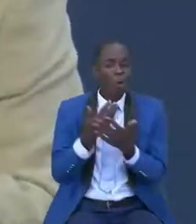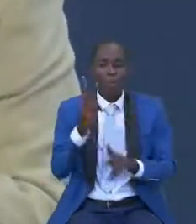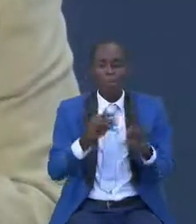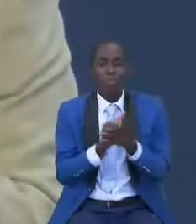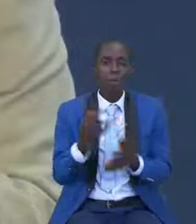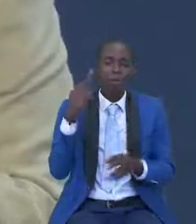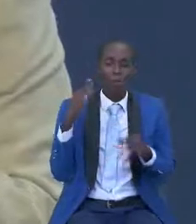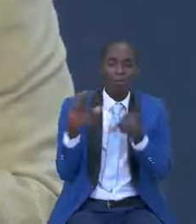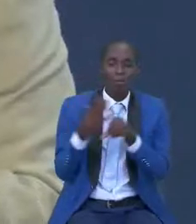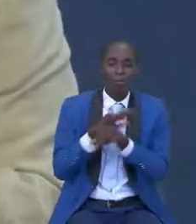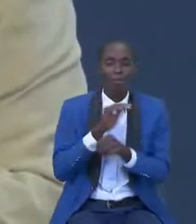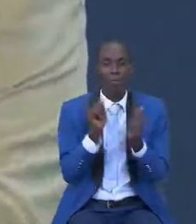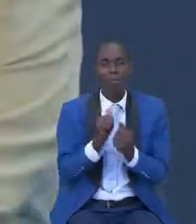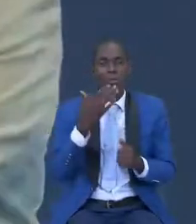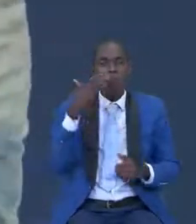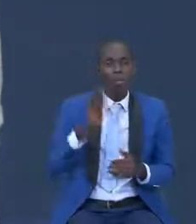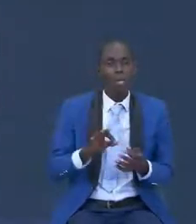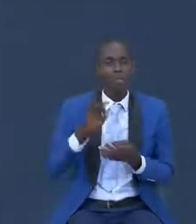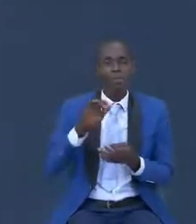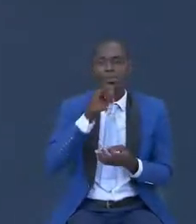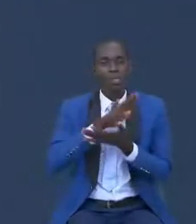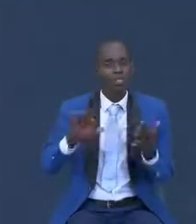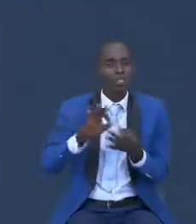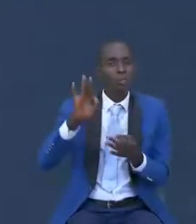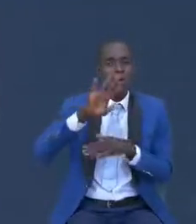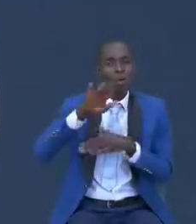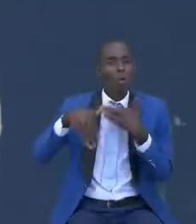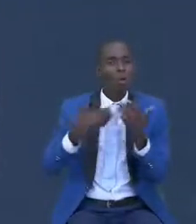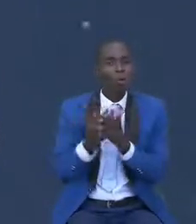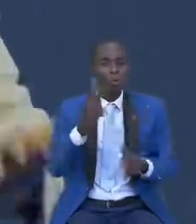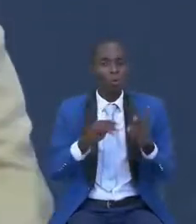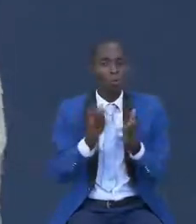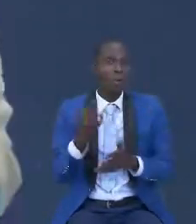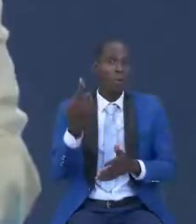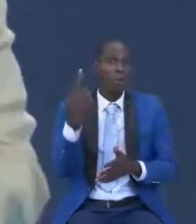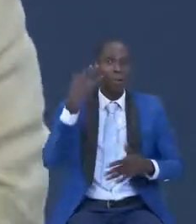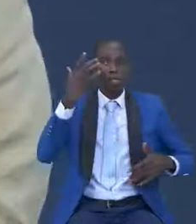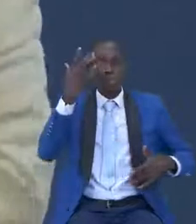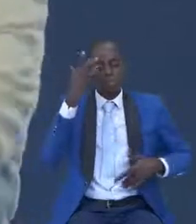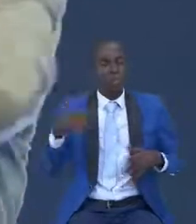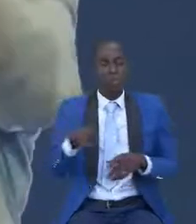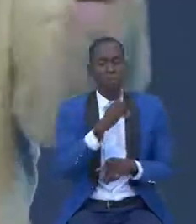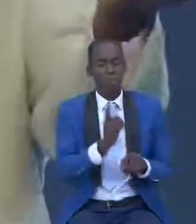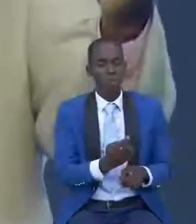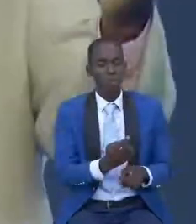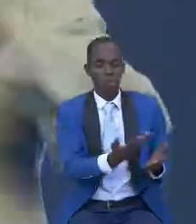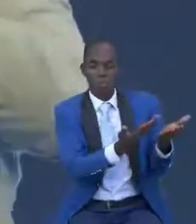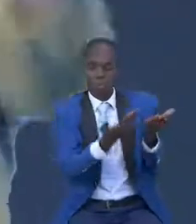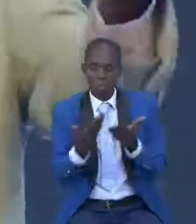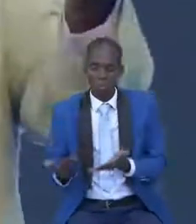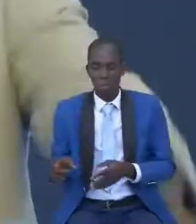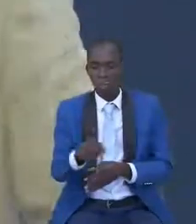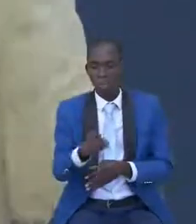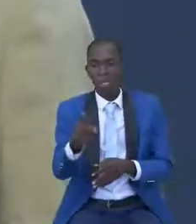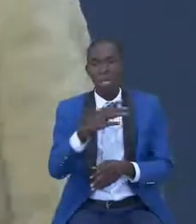dit, et tous ceux qui étaient tourmentés par des esprits impurs, tous ceux-là, qu'on amenait, qui étaient